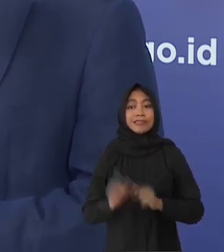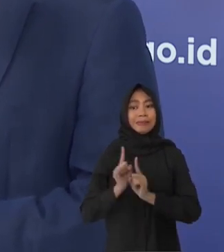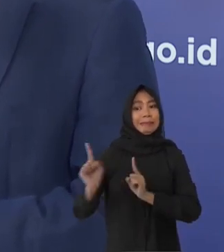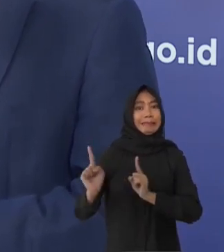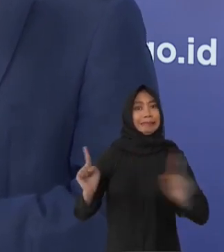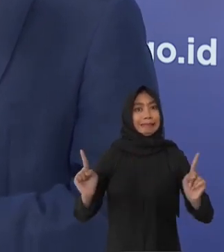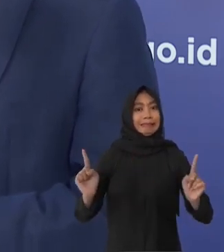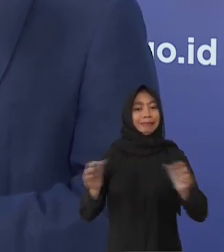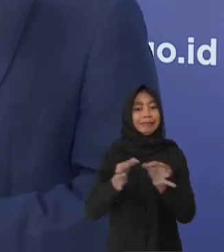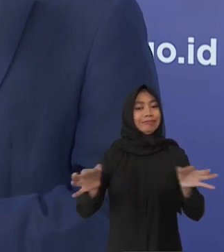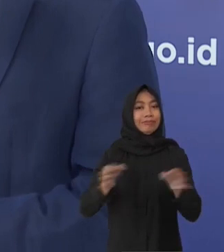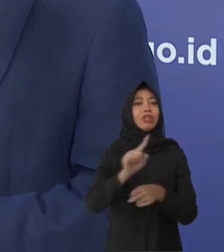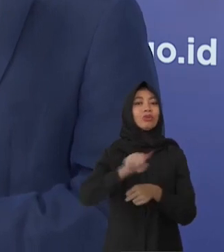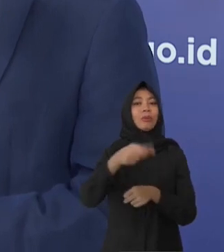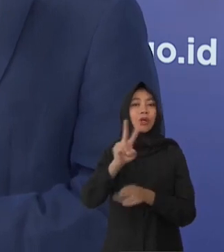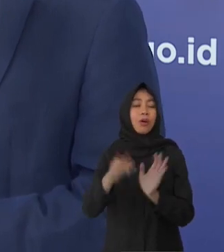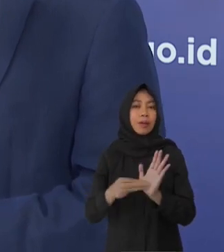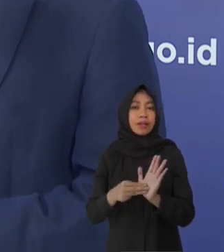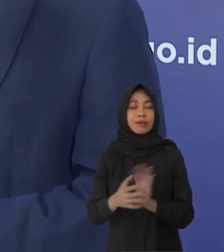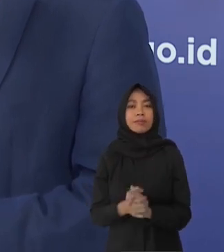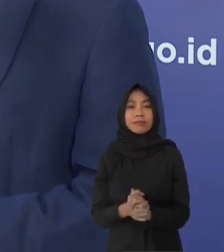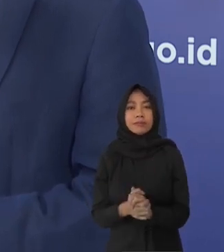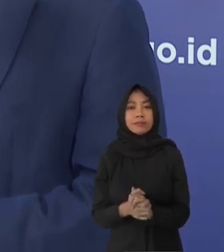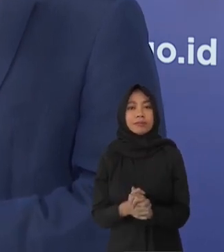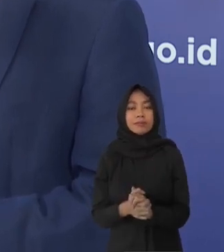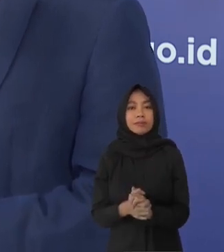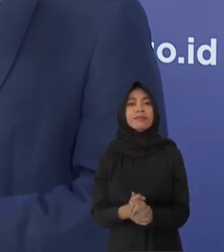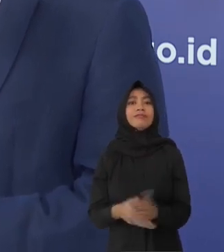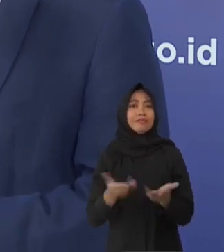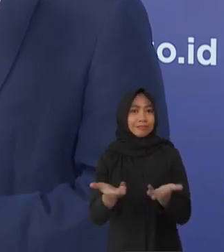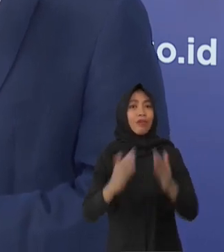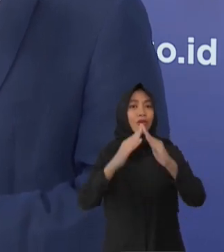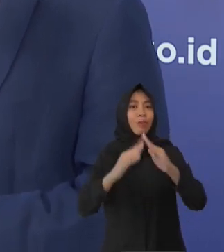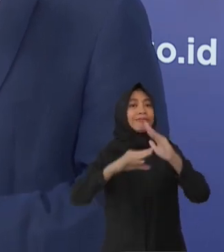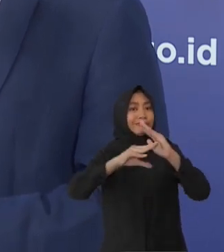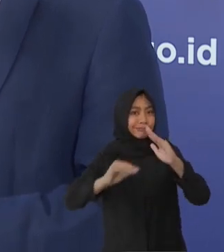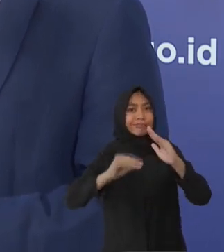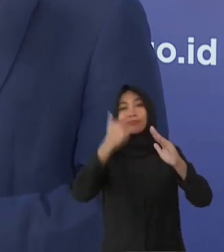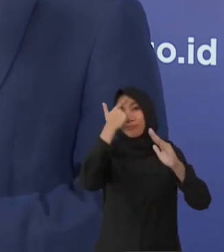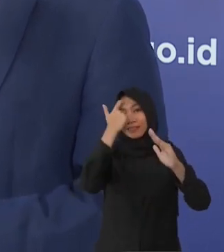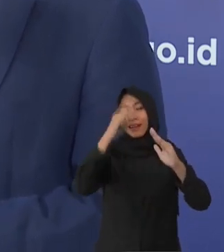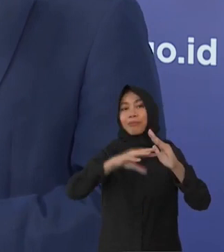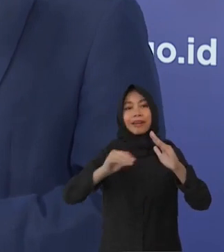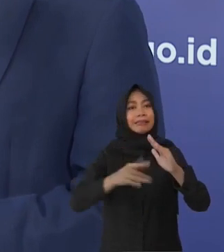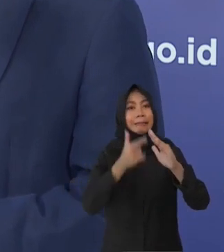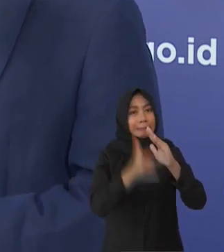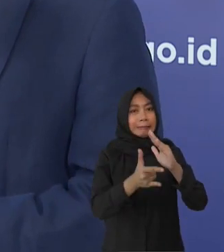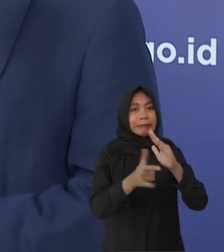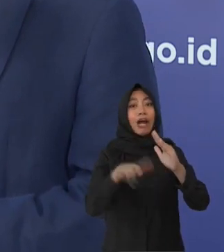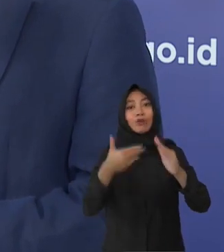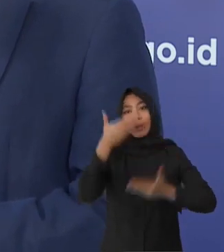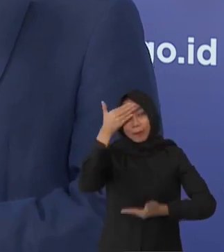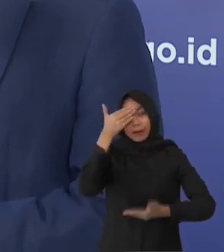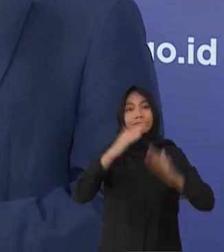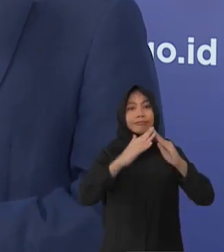meter. Belajar dan bekerja di rumah saja. Kali ini ibadah di rumah